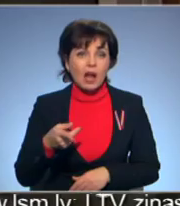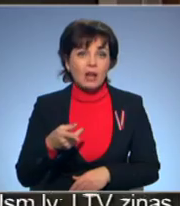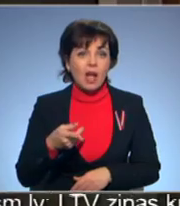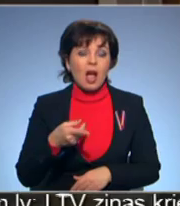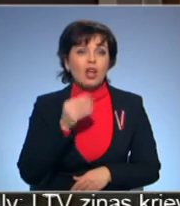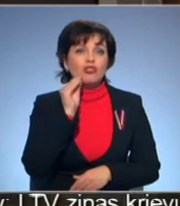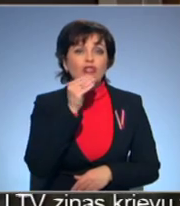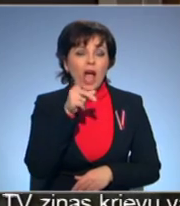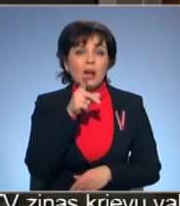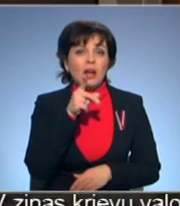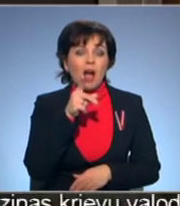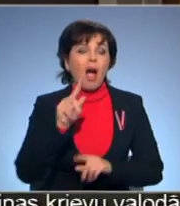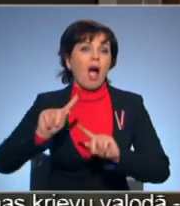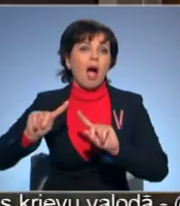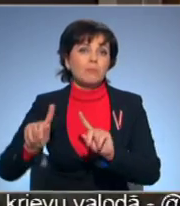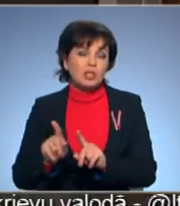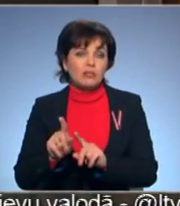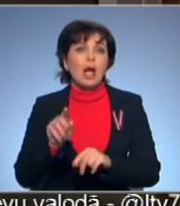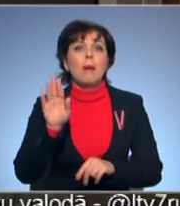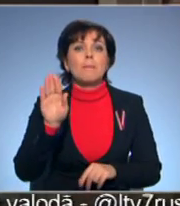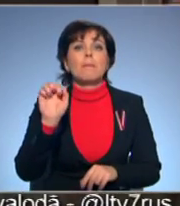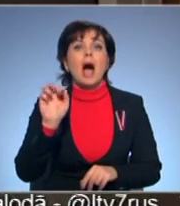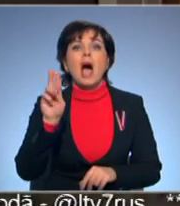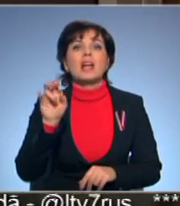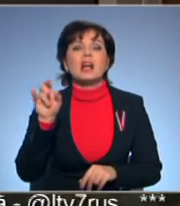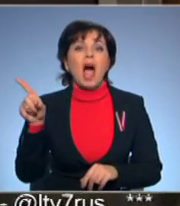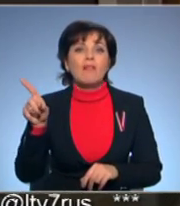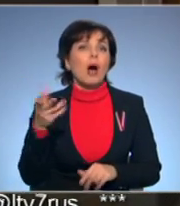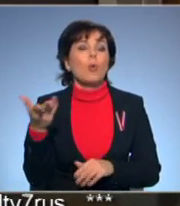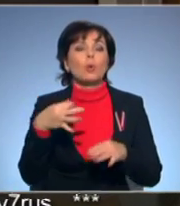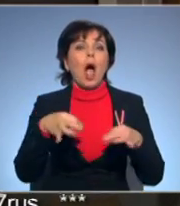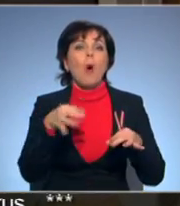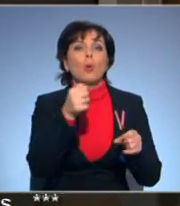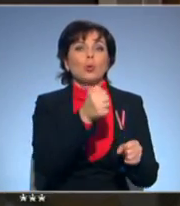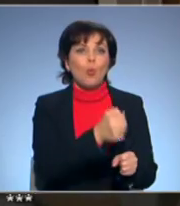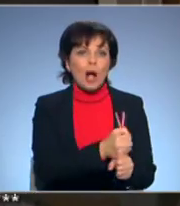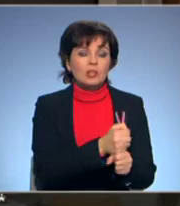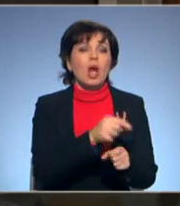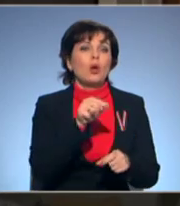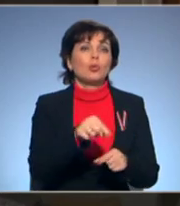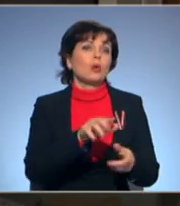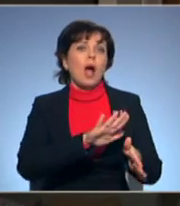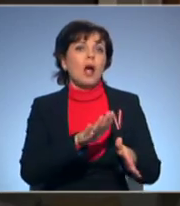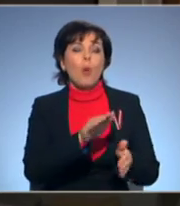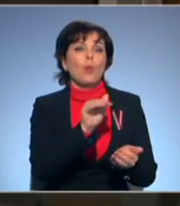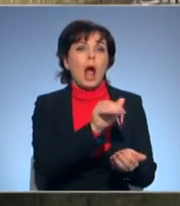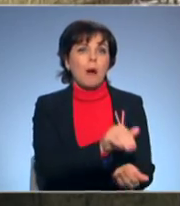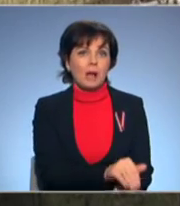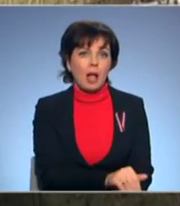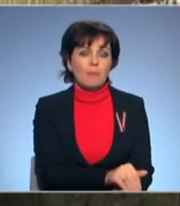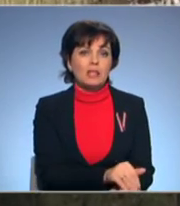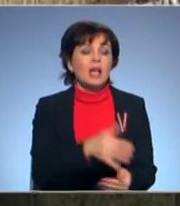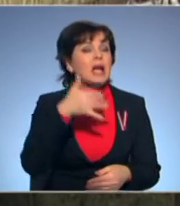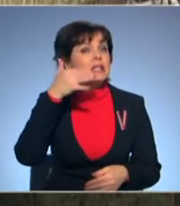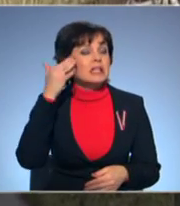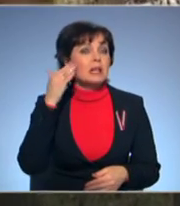bija paņēmusi un teica, ka Barkavas bedrēs tur, kur auto osta tagad, ka tur viņš kaut kur ir apglabāts.